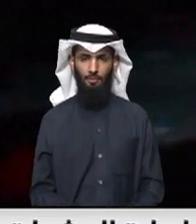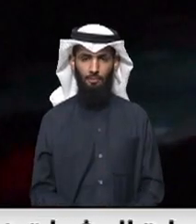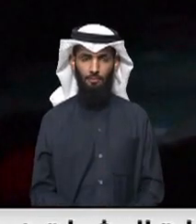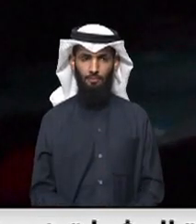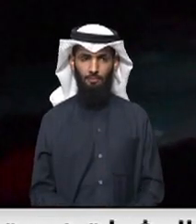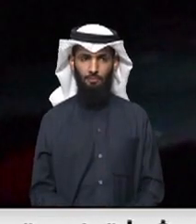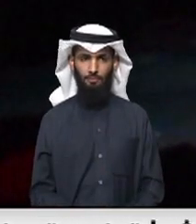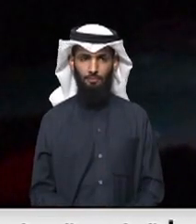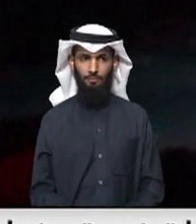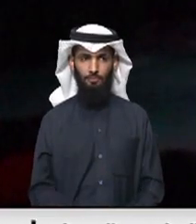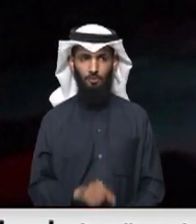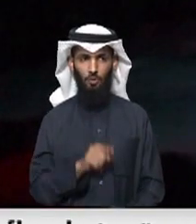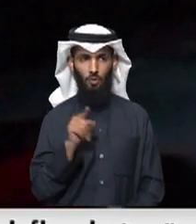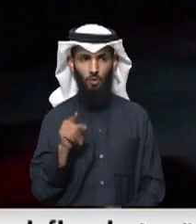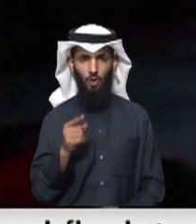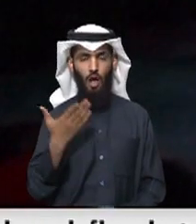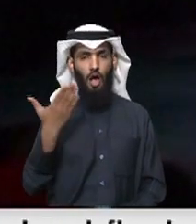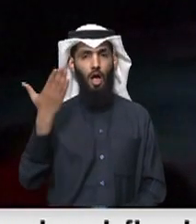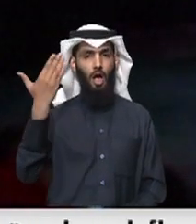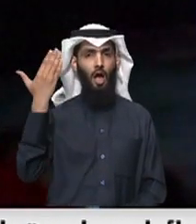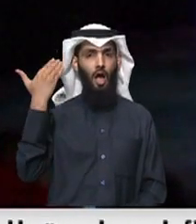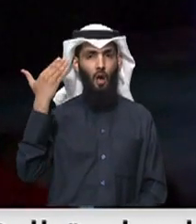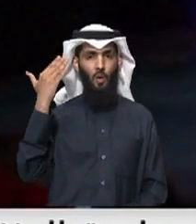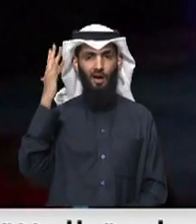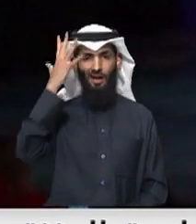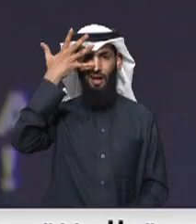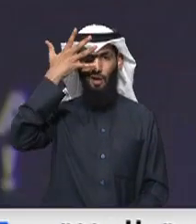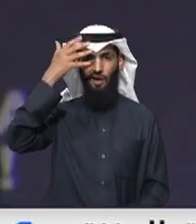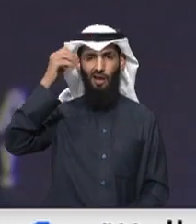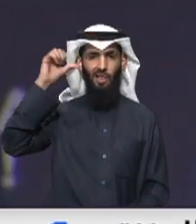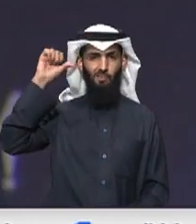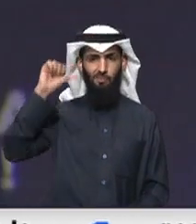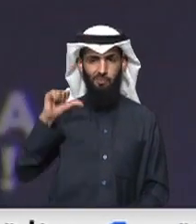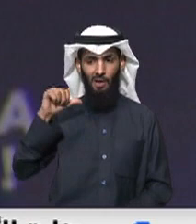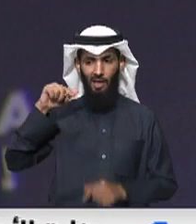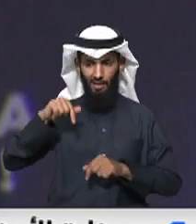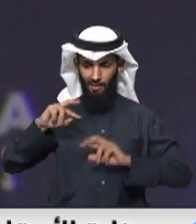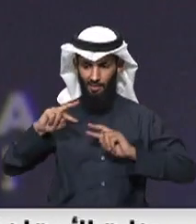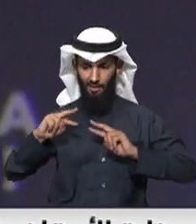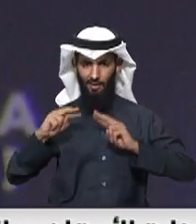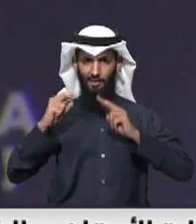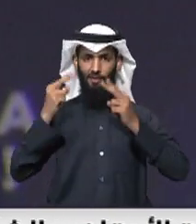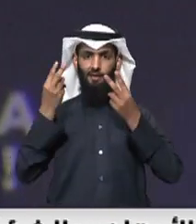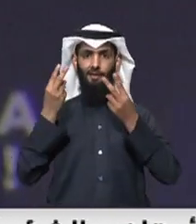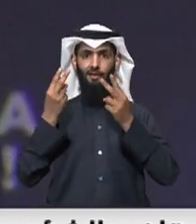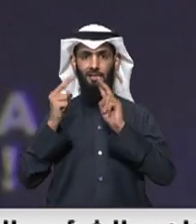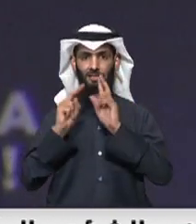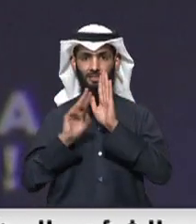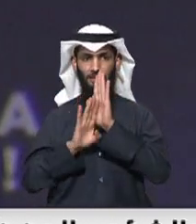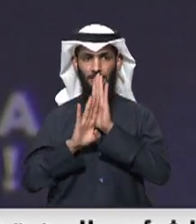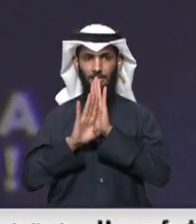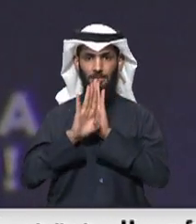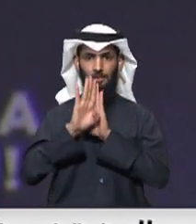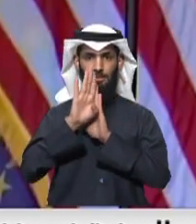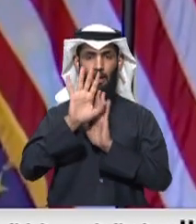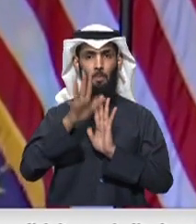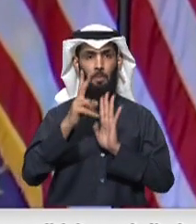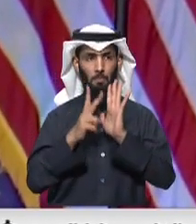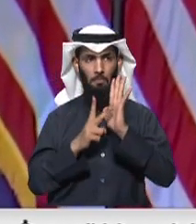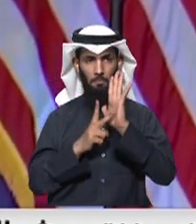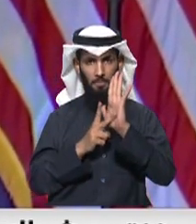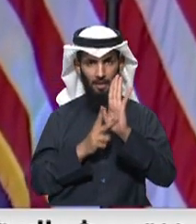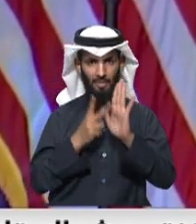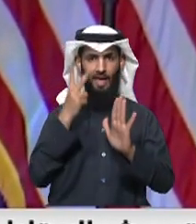اسهم الرئيس الامريكي السابق دونالد ترامب تتصاعد على ما يبدو في السباق الرئاسي ليدخل البيت الابيض من اوسع